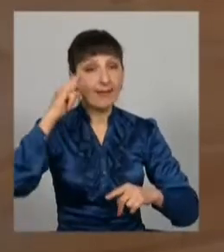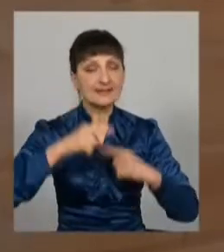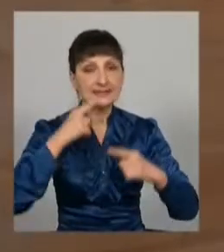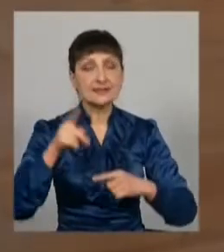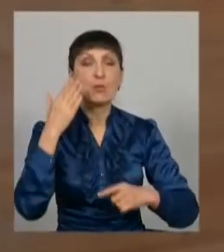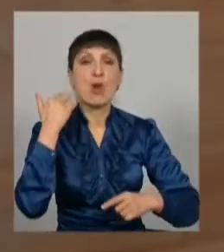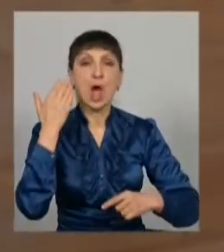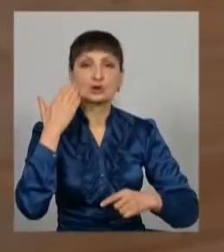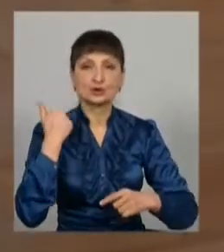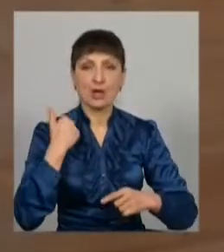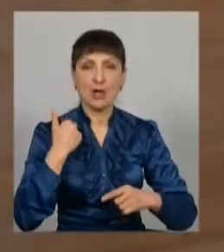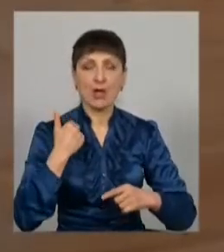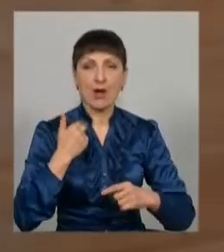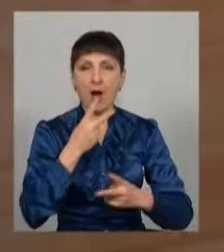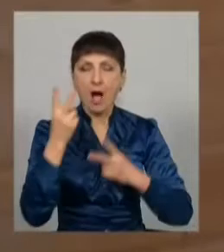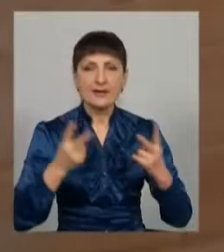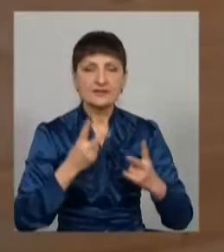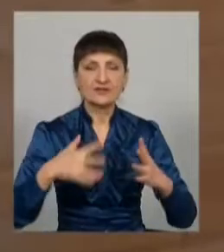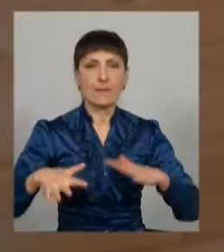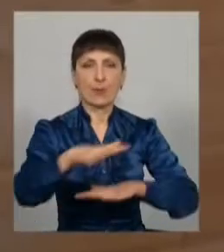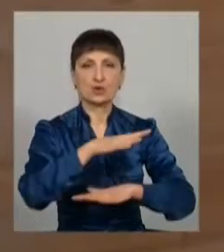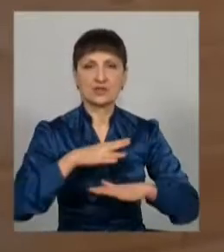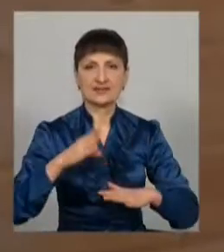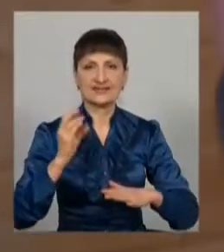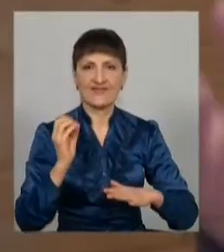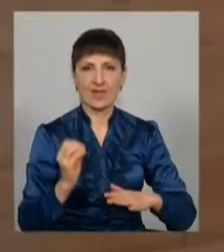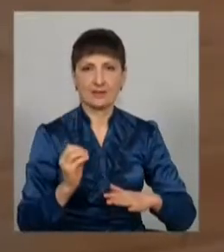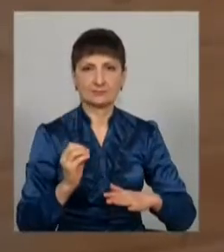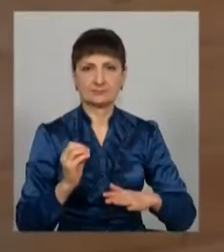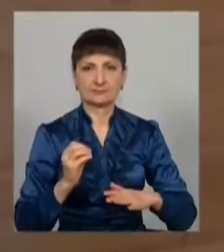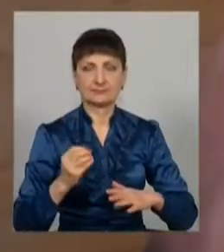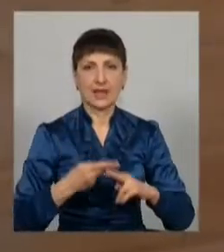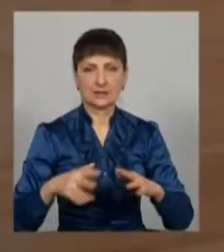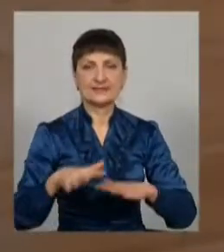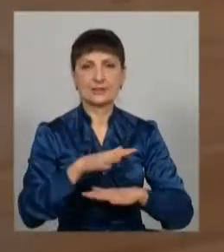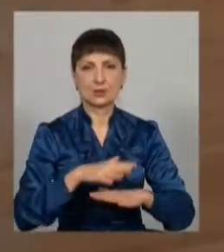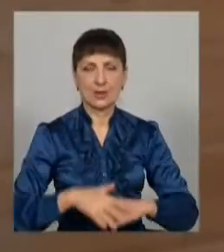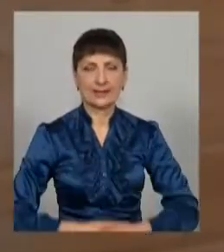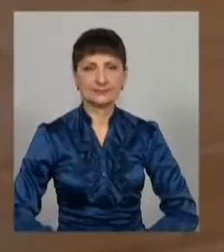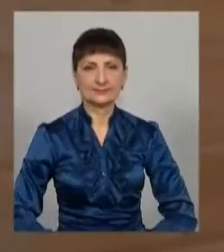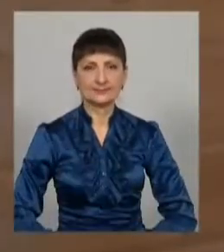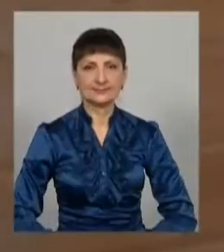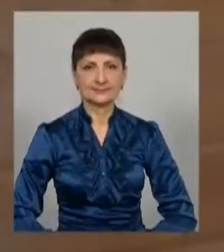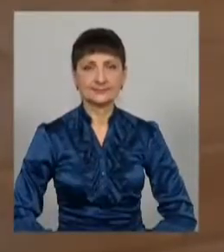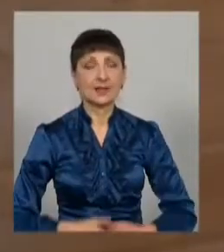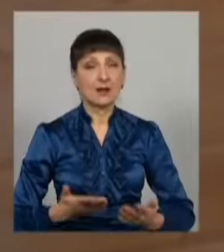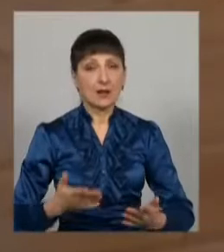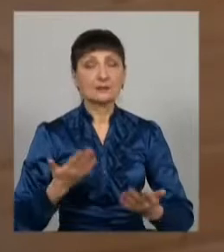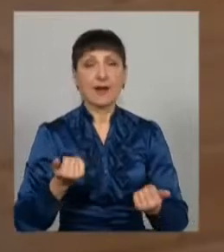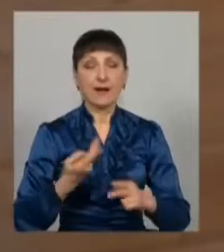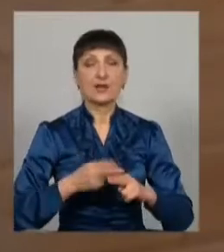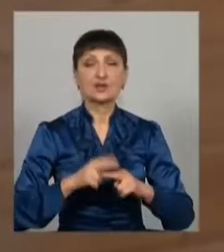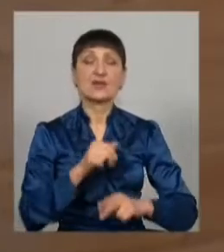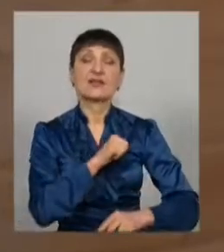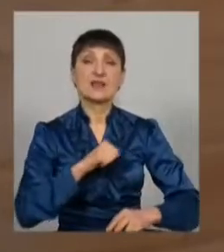легче ориентироваться вот в этом большом, вот на этой конкретной территории, под этим небом и так далее. Тут, конечно, добровольный